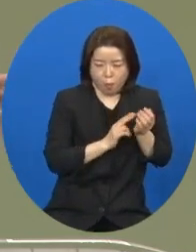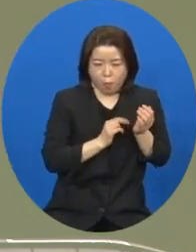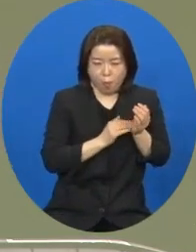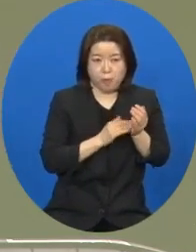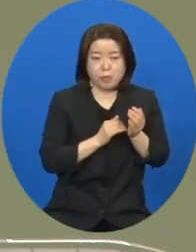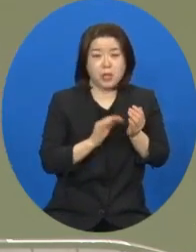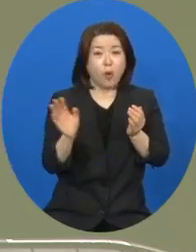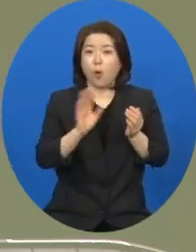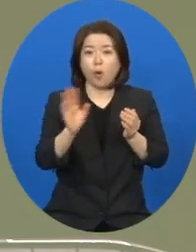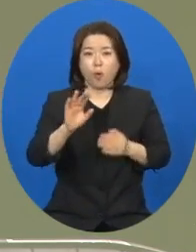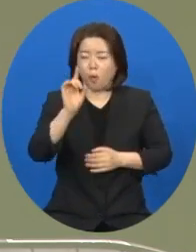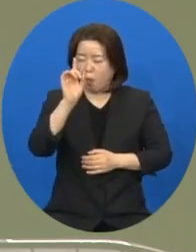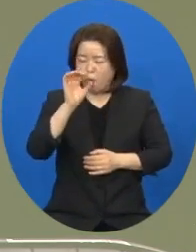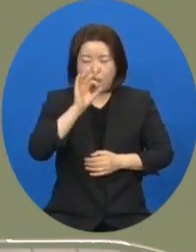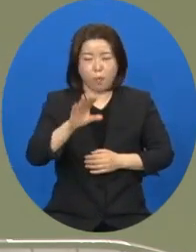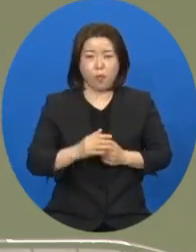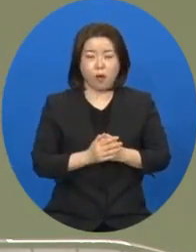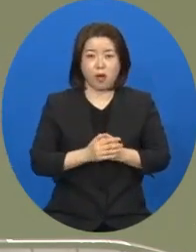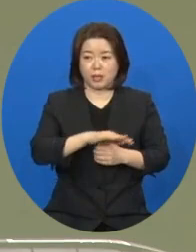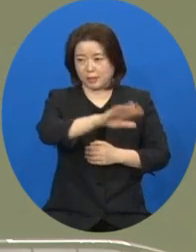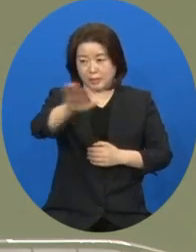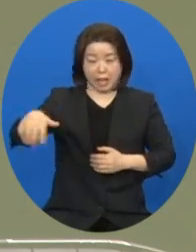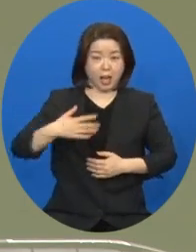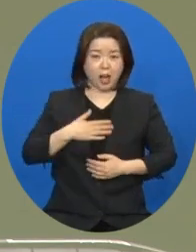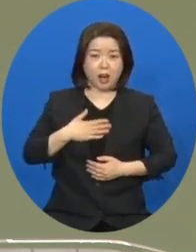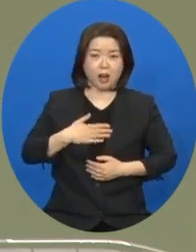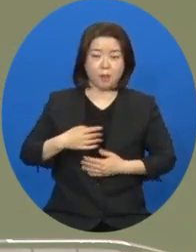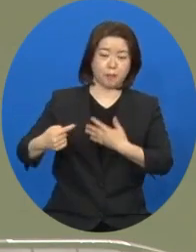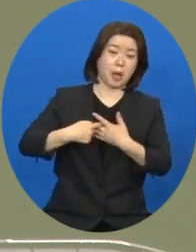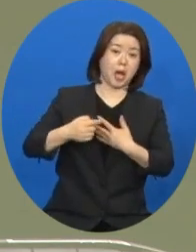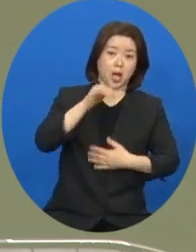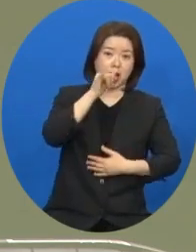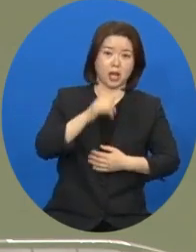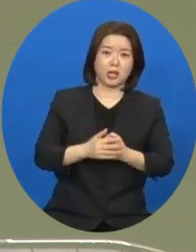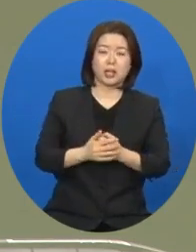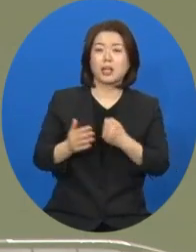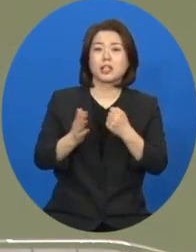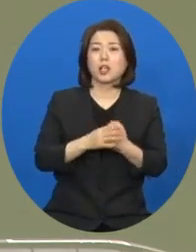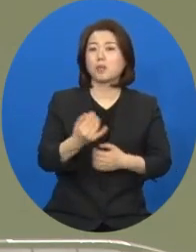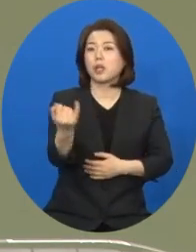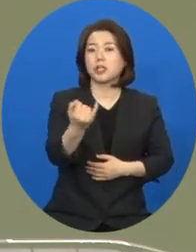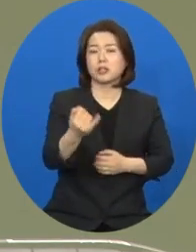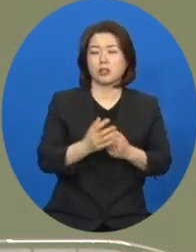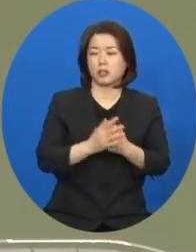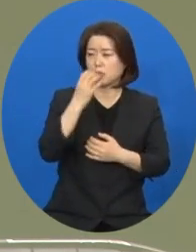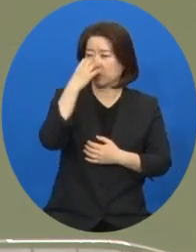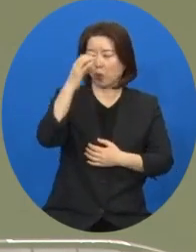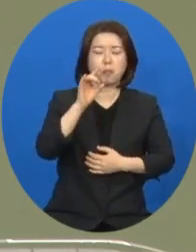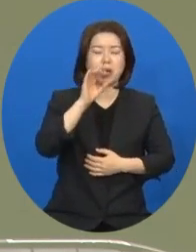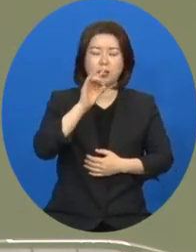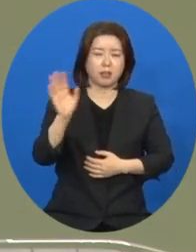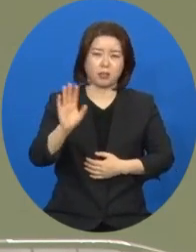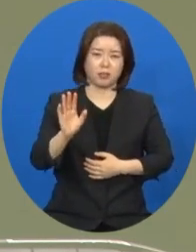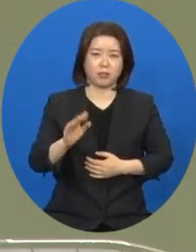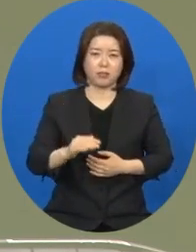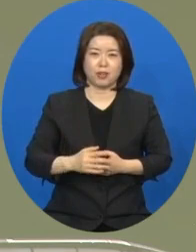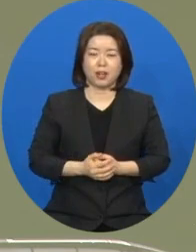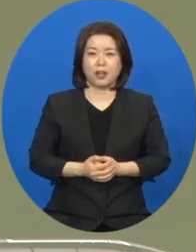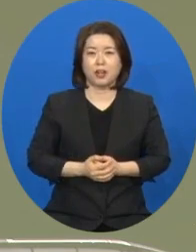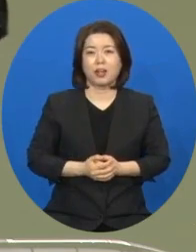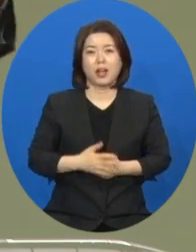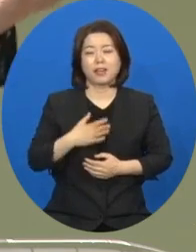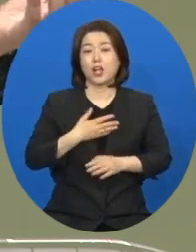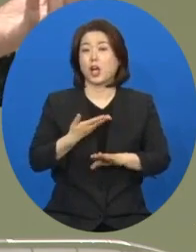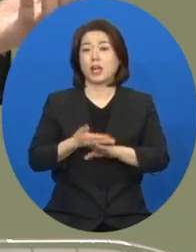뭐 있어요? 사람들 다 아는데. 그러니까 그 여인은요, 교만할 수도 없어요. 내가